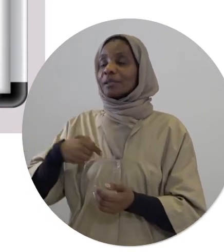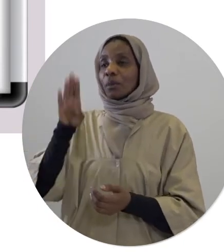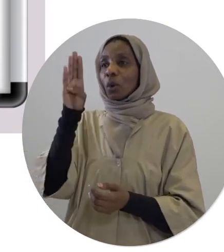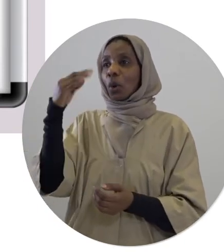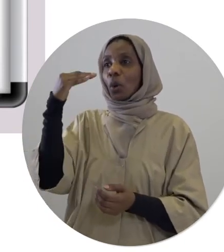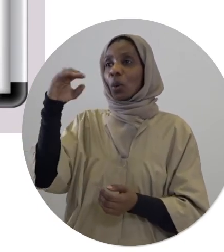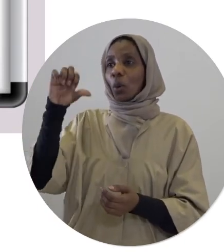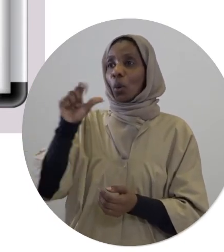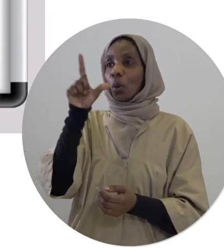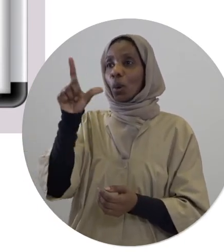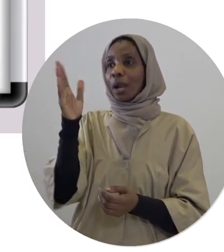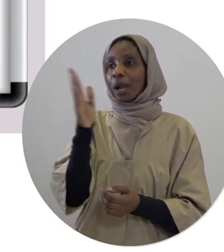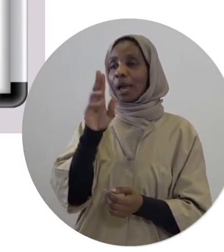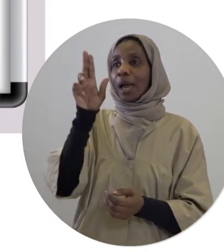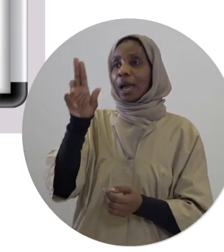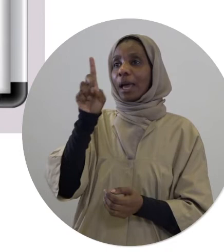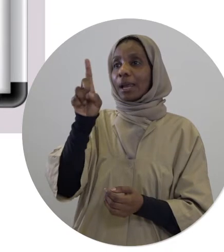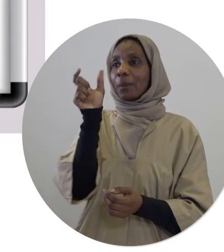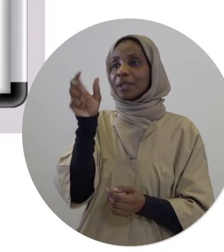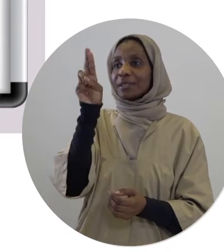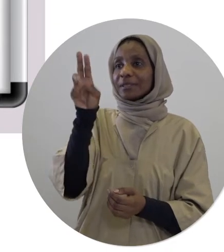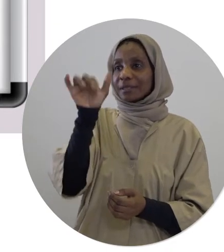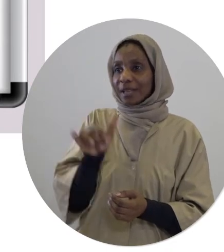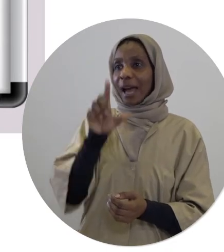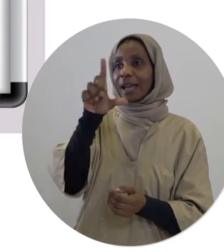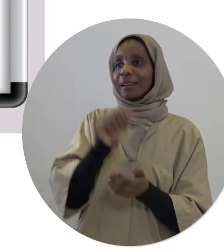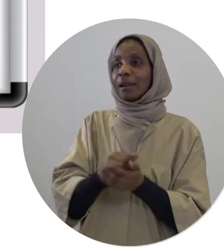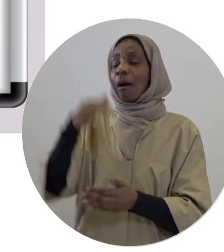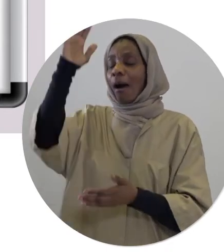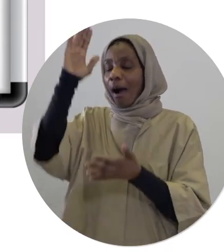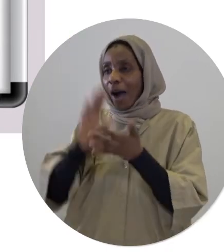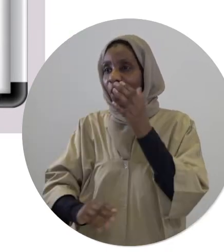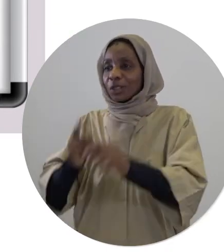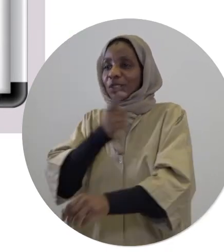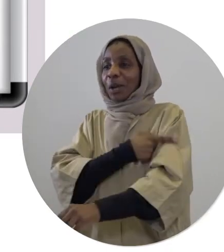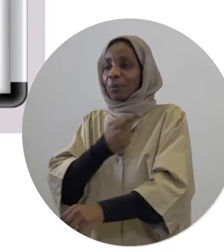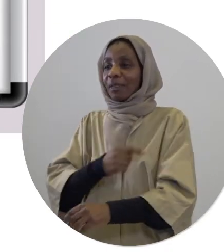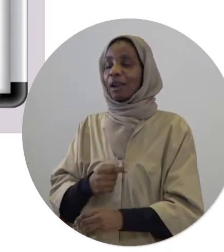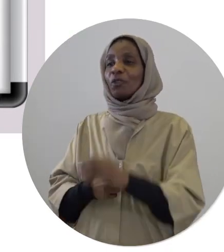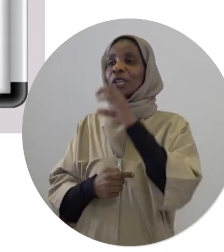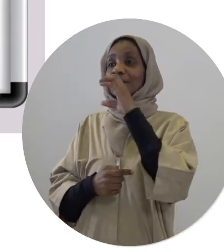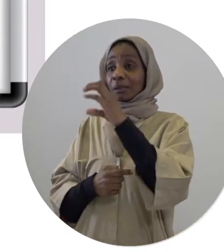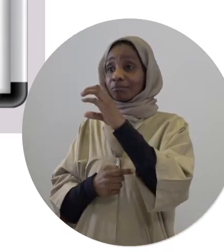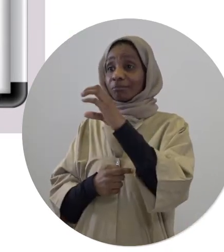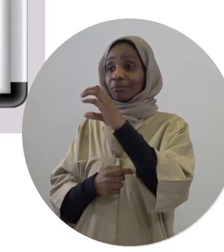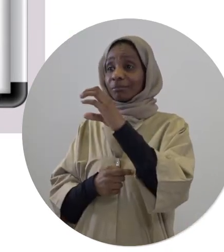كحول البنزايل. آخر مثال، لدي كحول البيوتيل الثالثي.